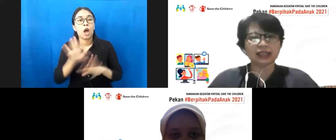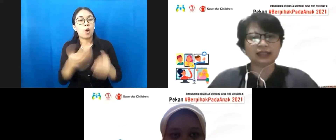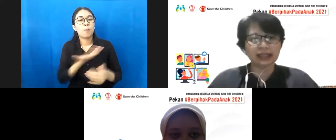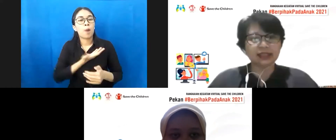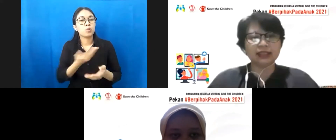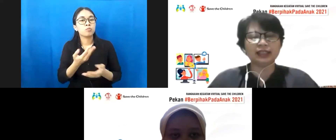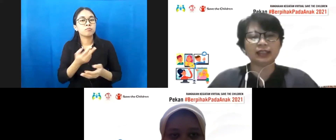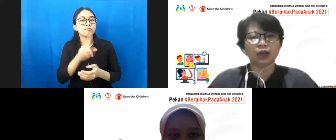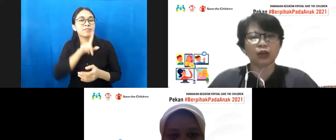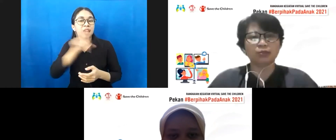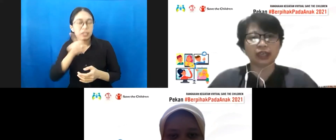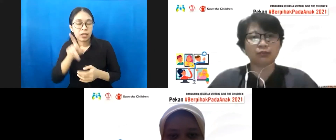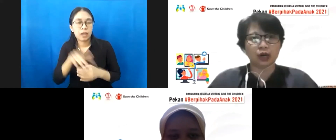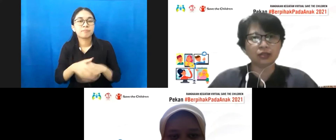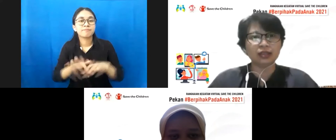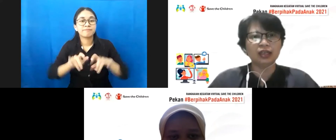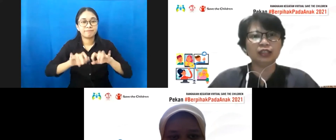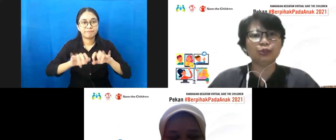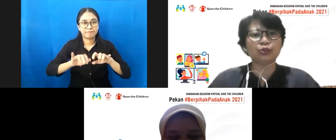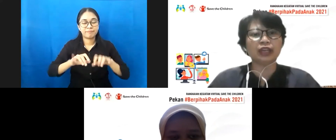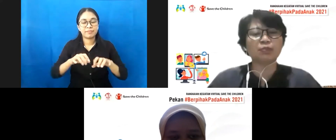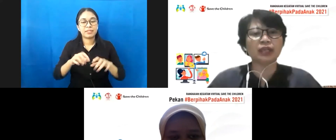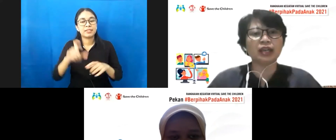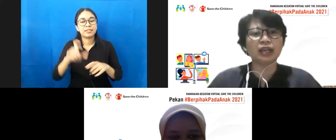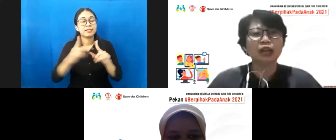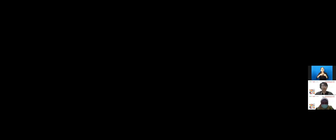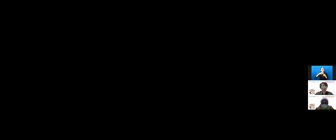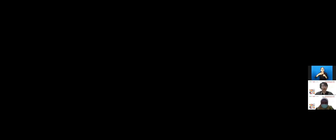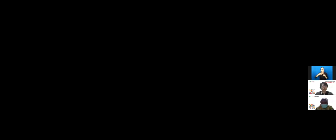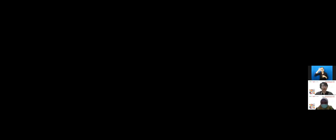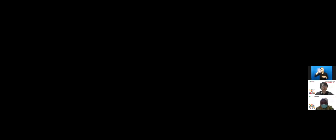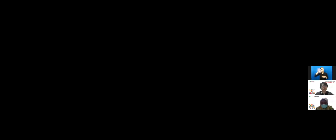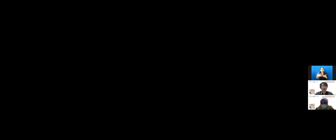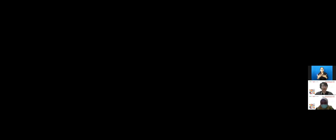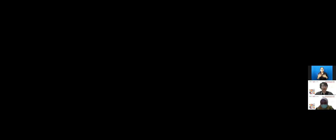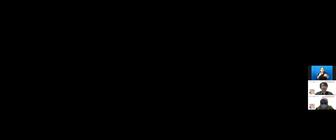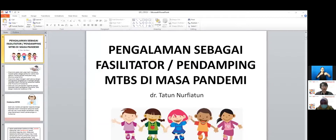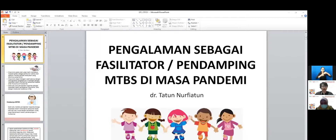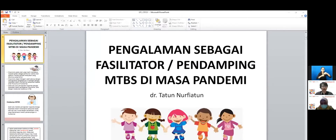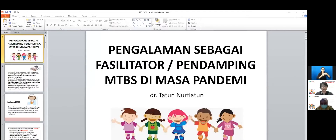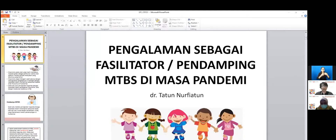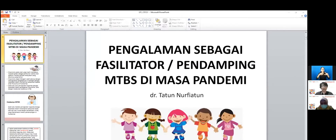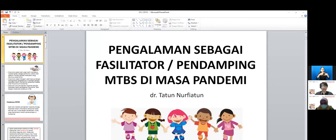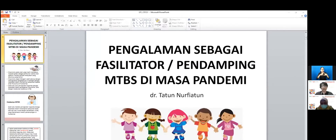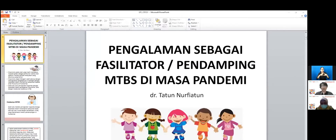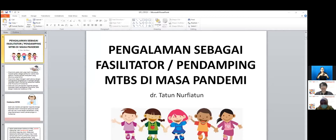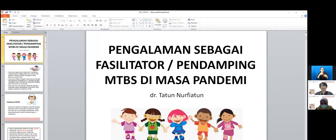bisa diketik di kolom chat box, ditujukan kepada QA SC Harimawan.